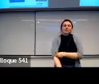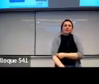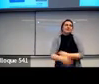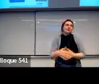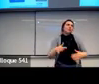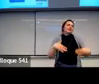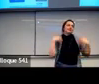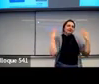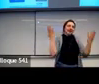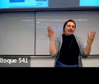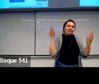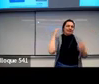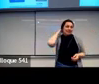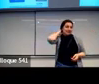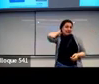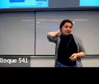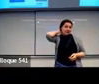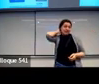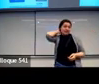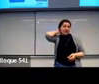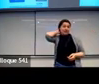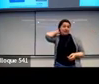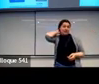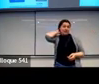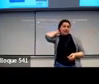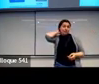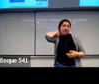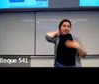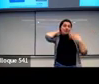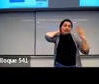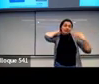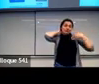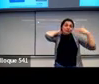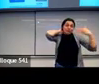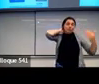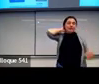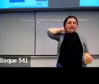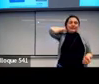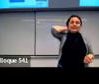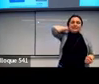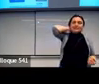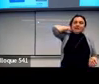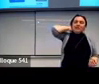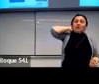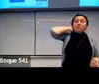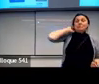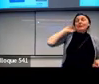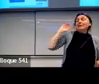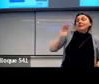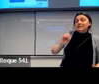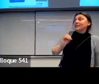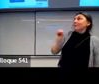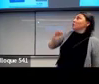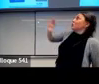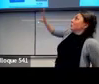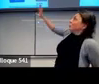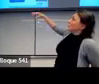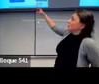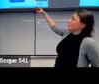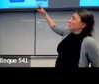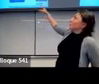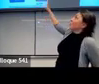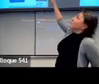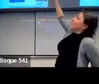Là. Nous, on s'est dit, on est à la maîtrise, c'est normal de faire d'avoir un niveau d'analyse. Puis, bien, cette